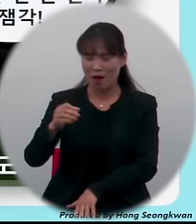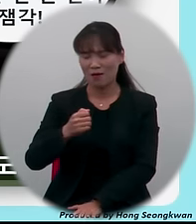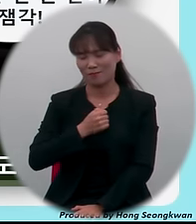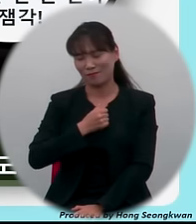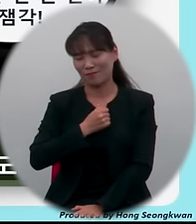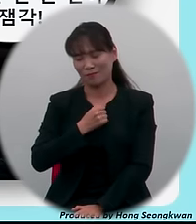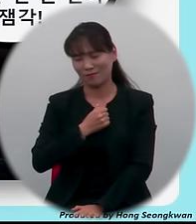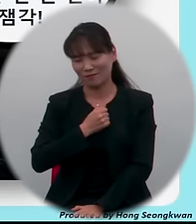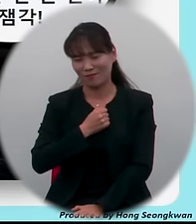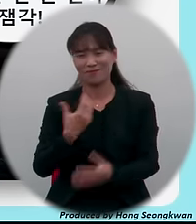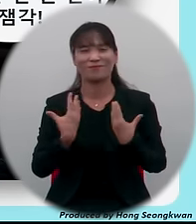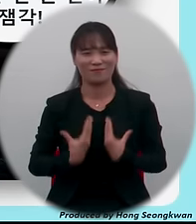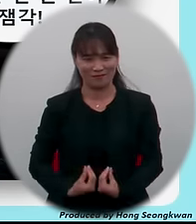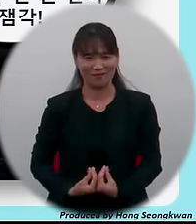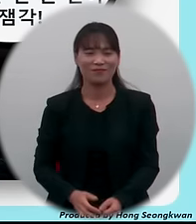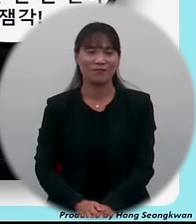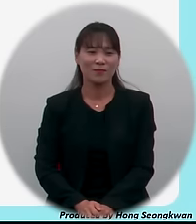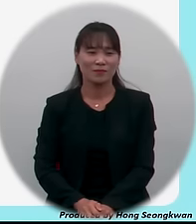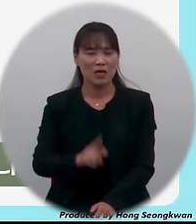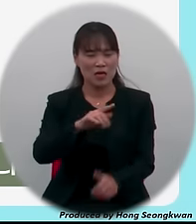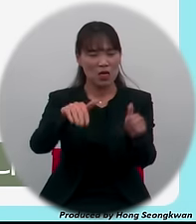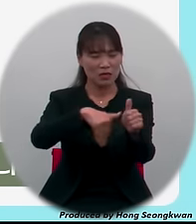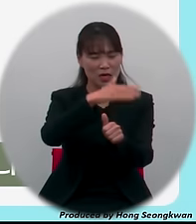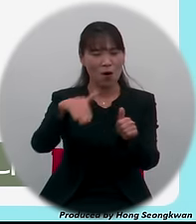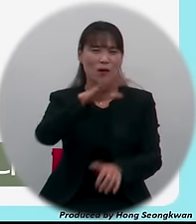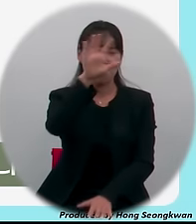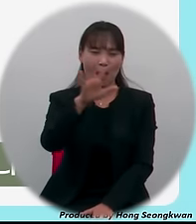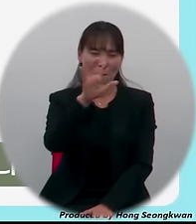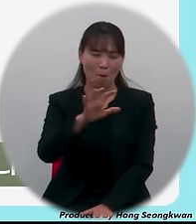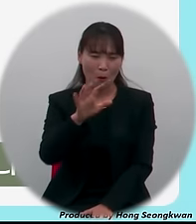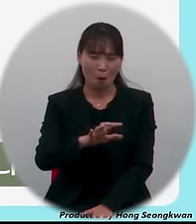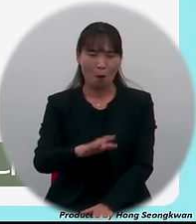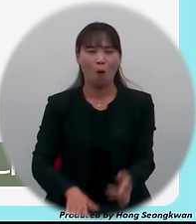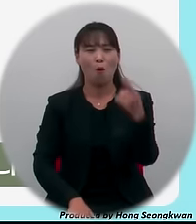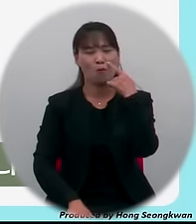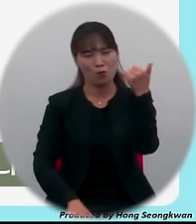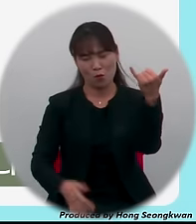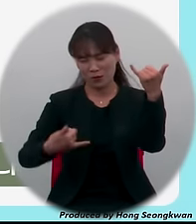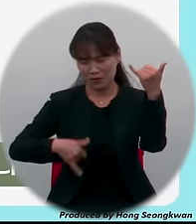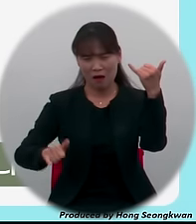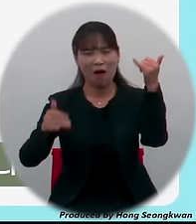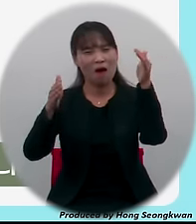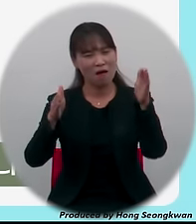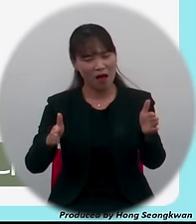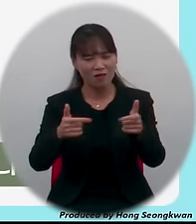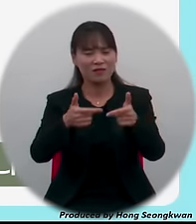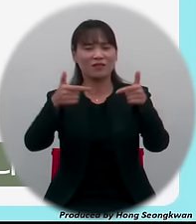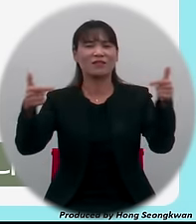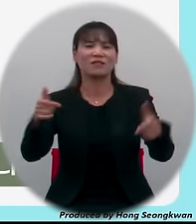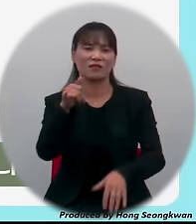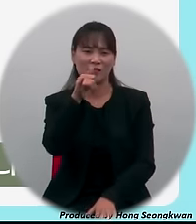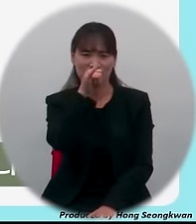모습을 보면서 예 마음이 많이 상하셨을 거예요 이런 상황에 반복으로 부모 자녀간 올라가고